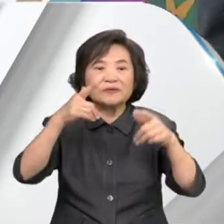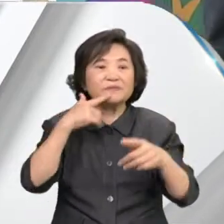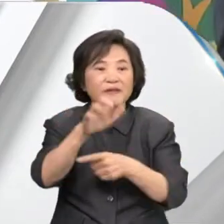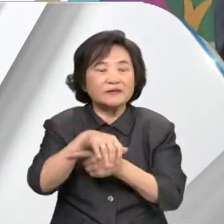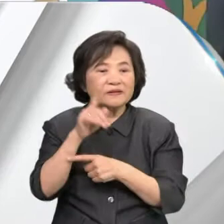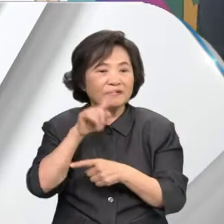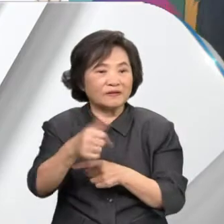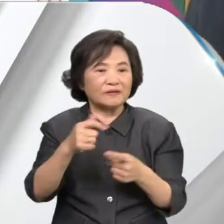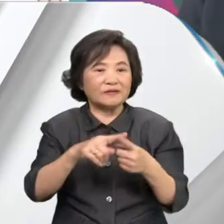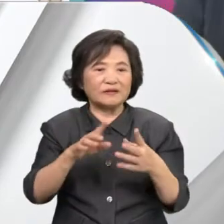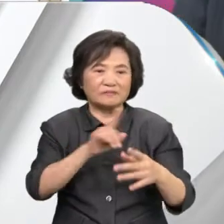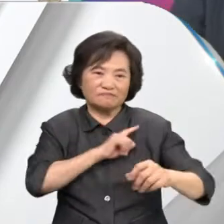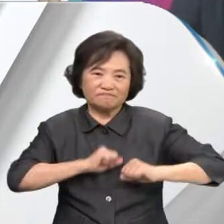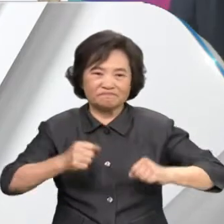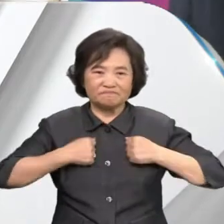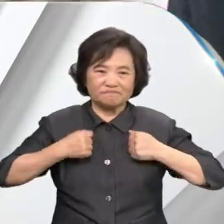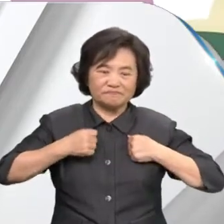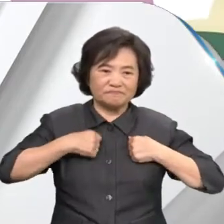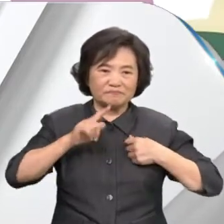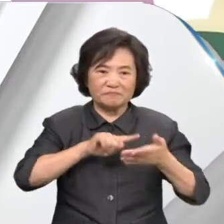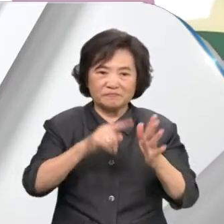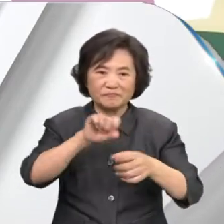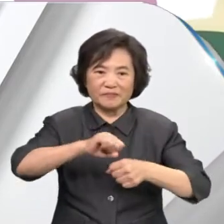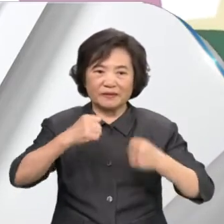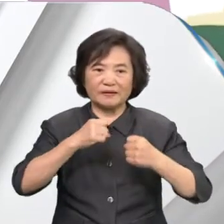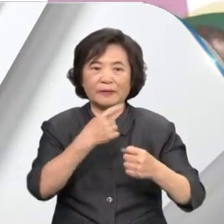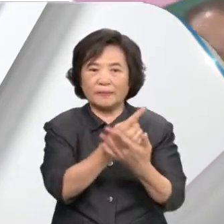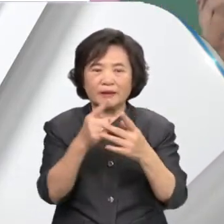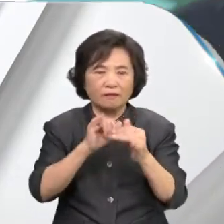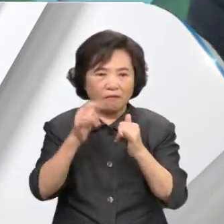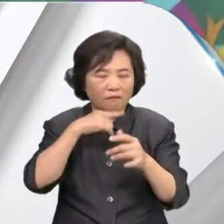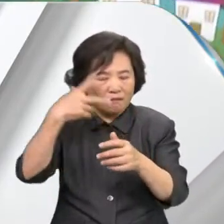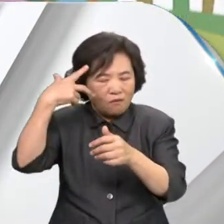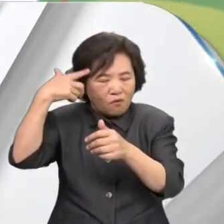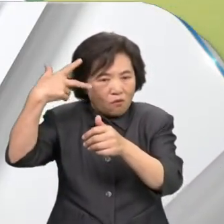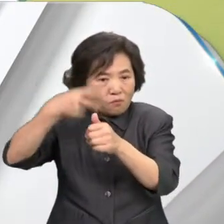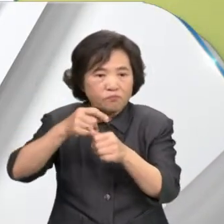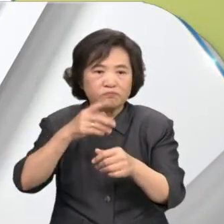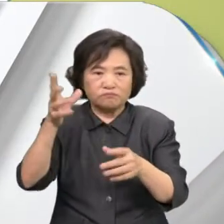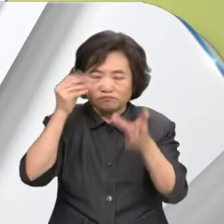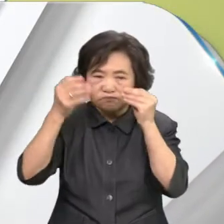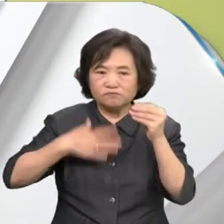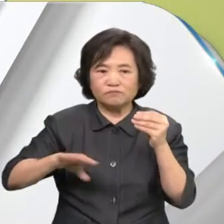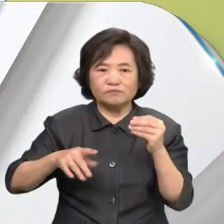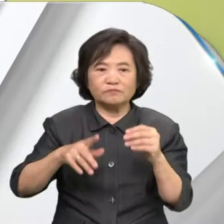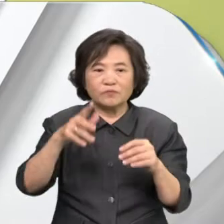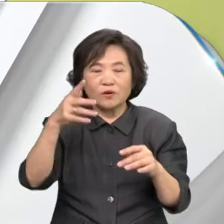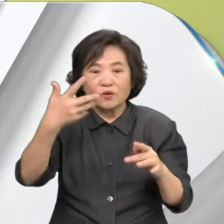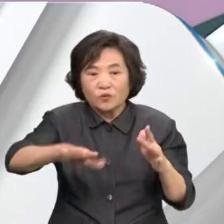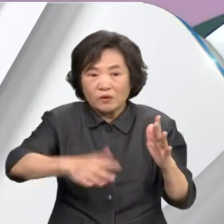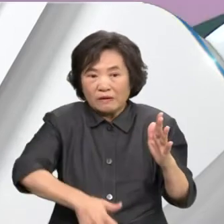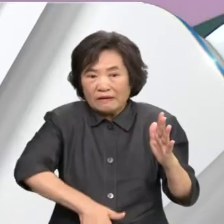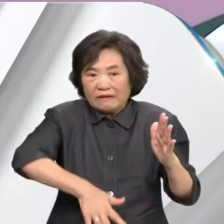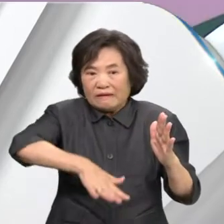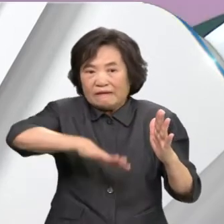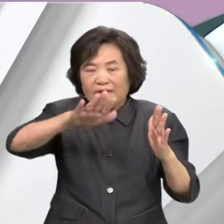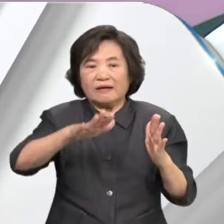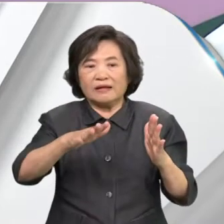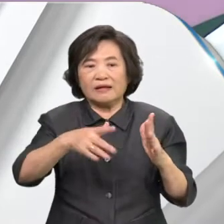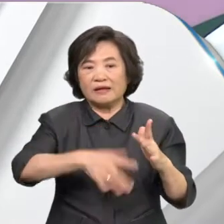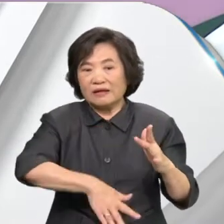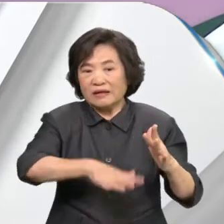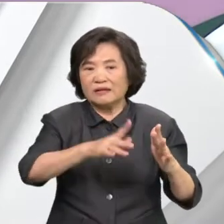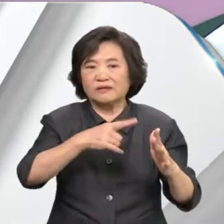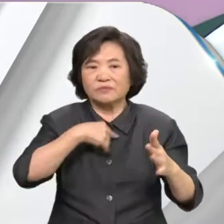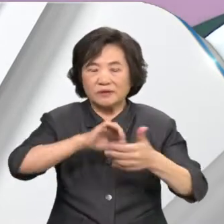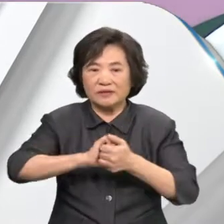安里就透过实际检验，强化居民嘅防灾意识。 水都一天的量的时间，俺都带一个